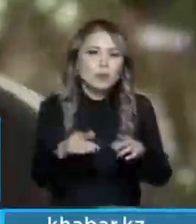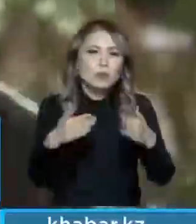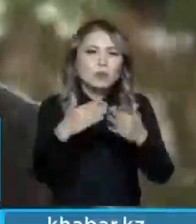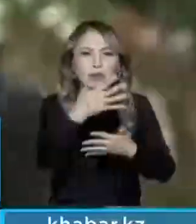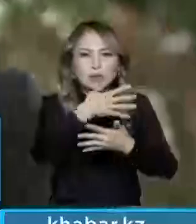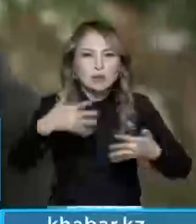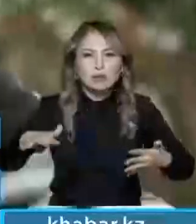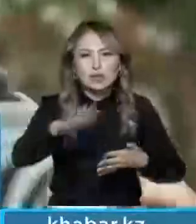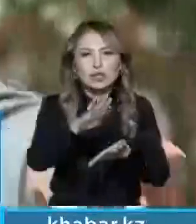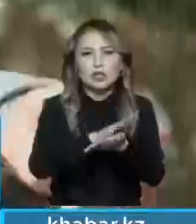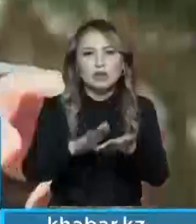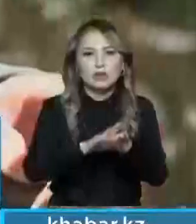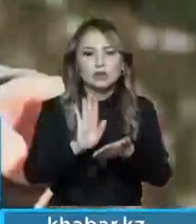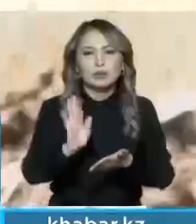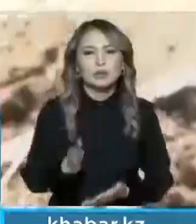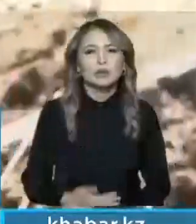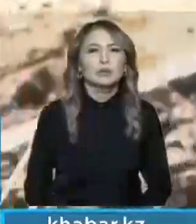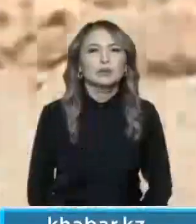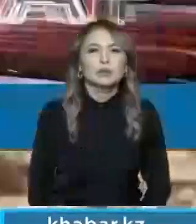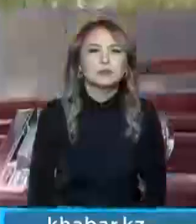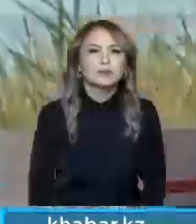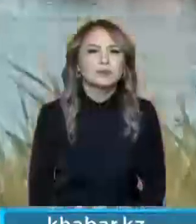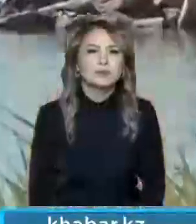көп қабатты үйлердің ауласы жаңартылады.